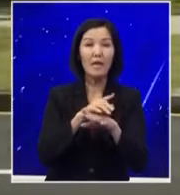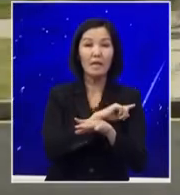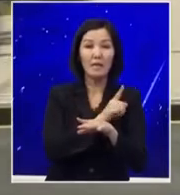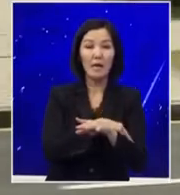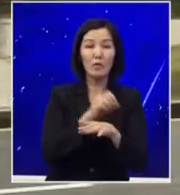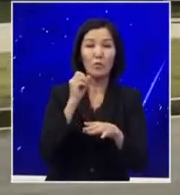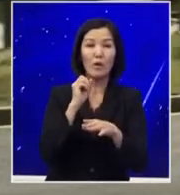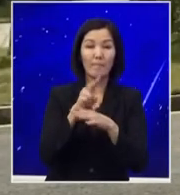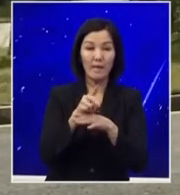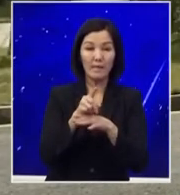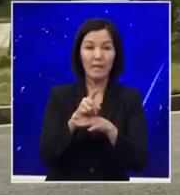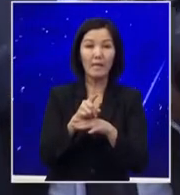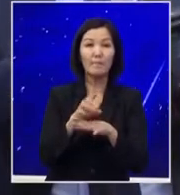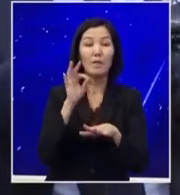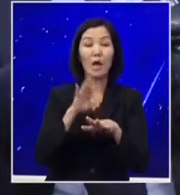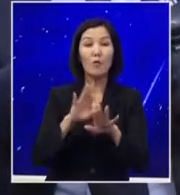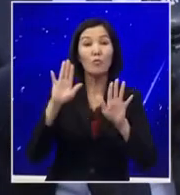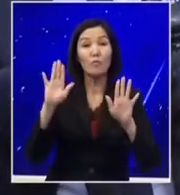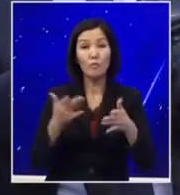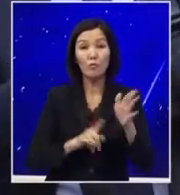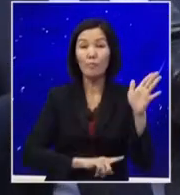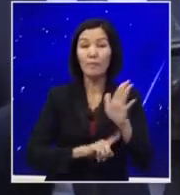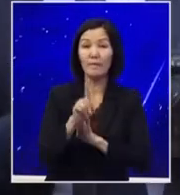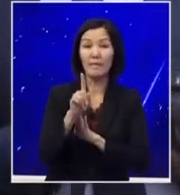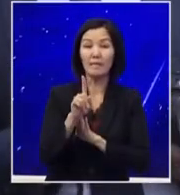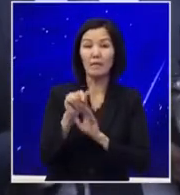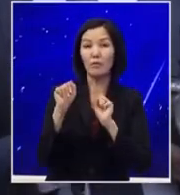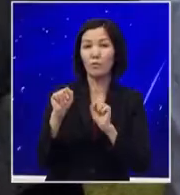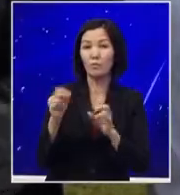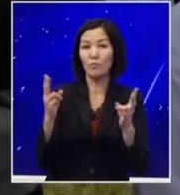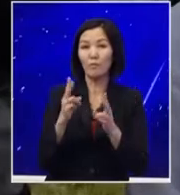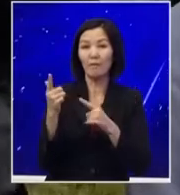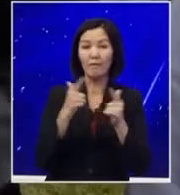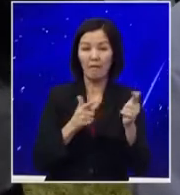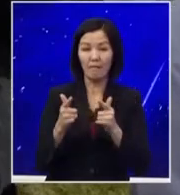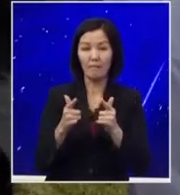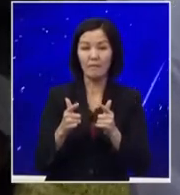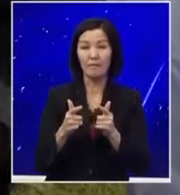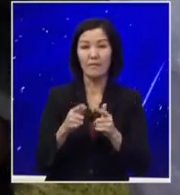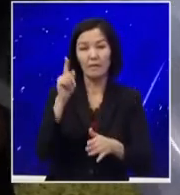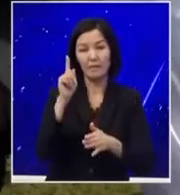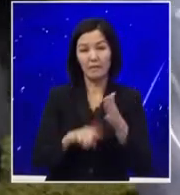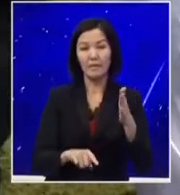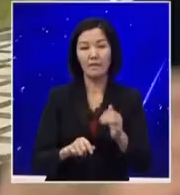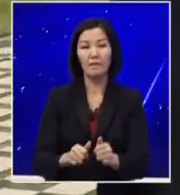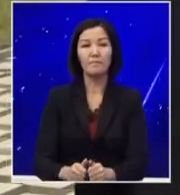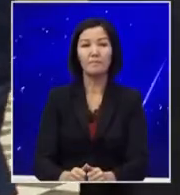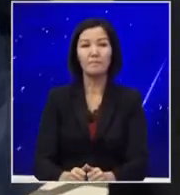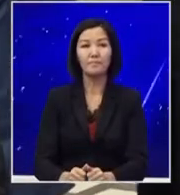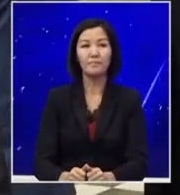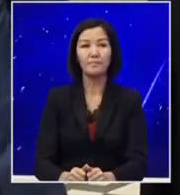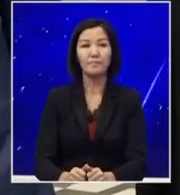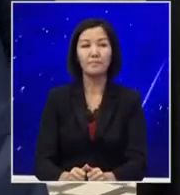салыныпты. Баталып, індет бола қойса, оңайлықпен беріспейміз деп серпілтті. Сенім сен бұзады.